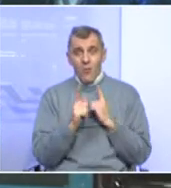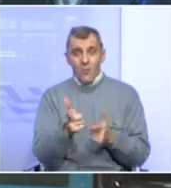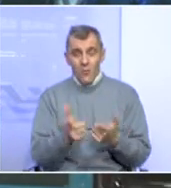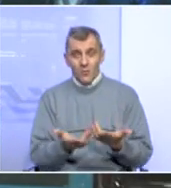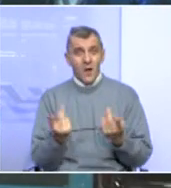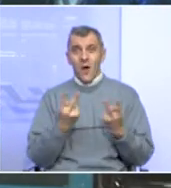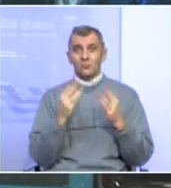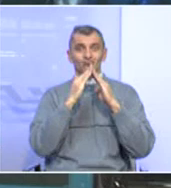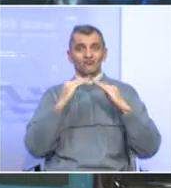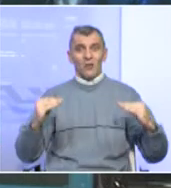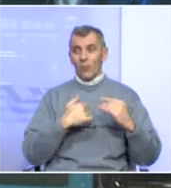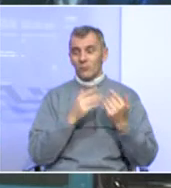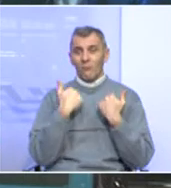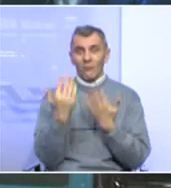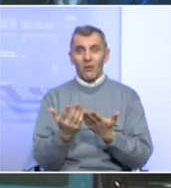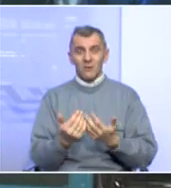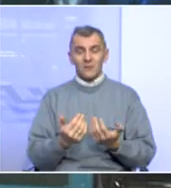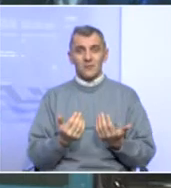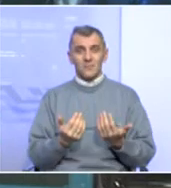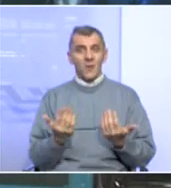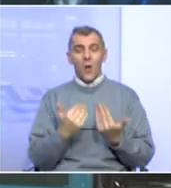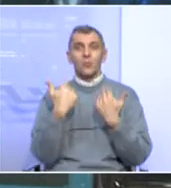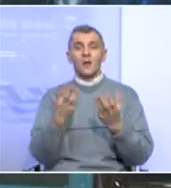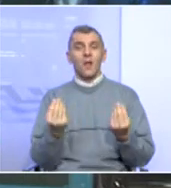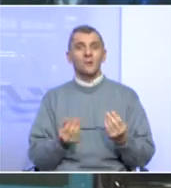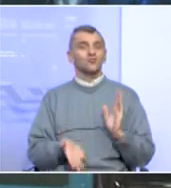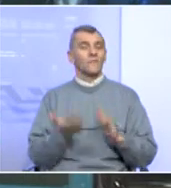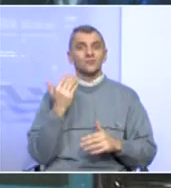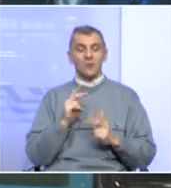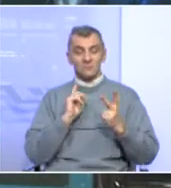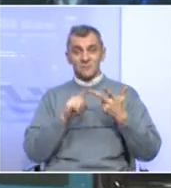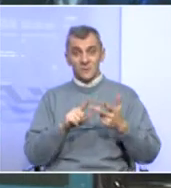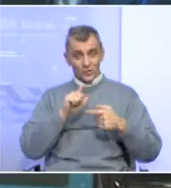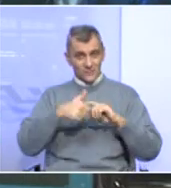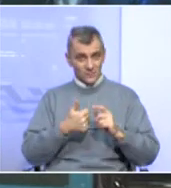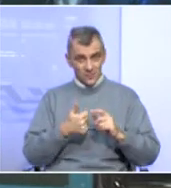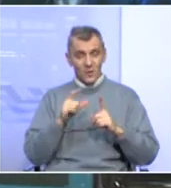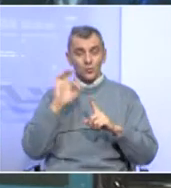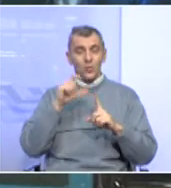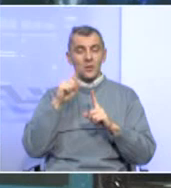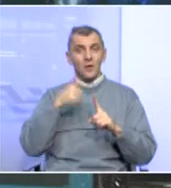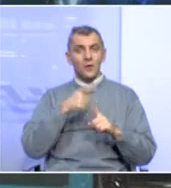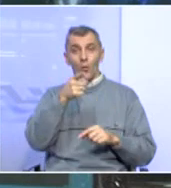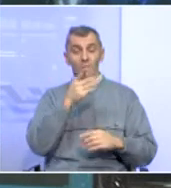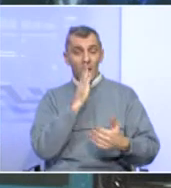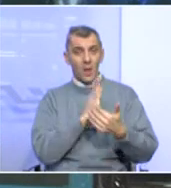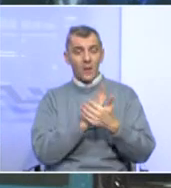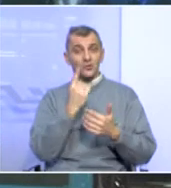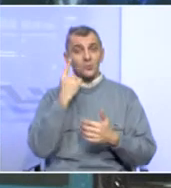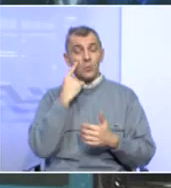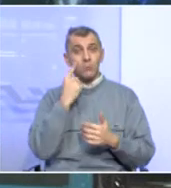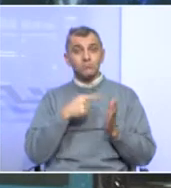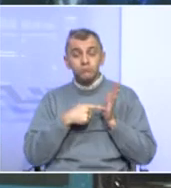šator, da mu pruži nešto više. I treća stvar, Dodik na taj način pokazuje u